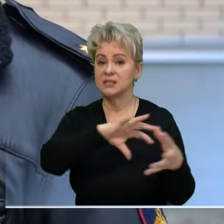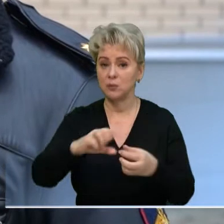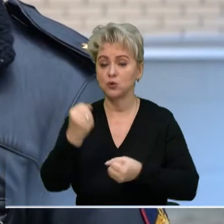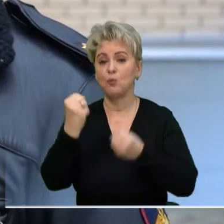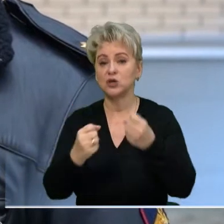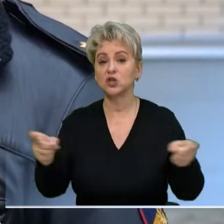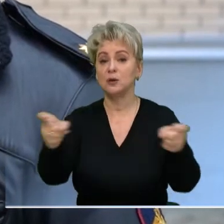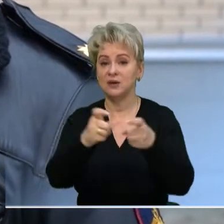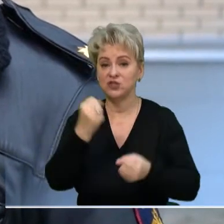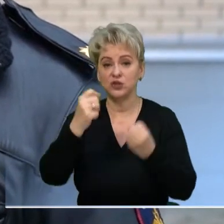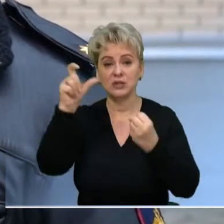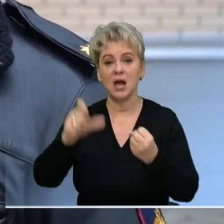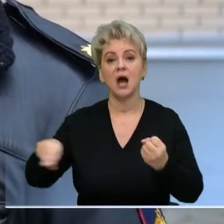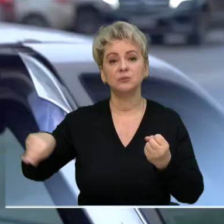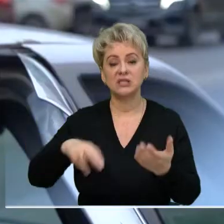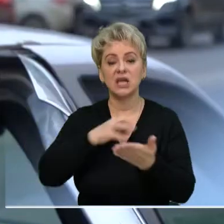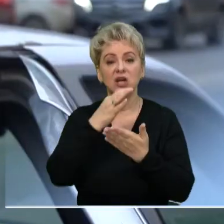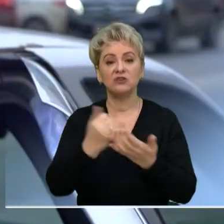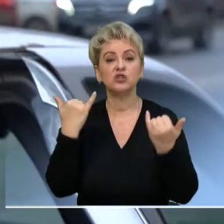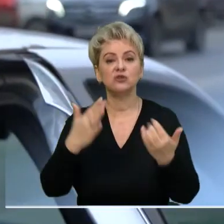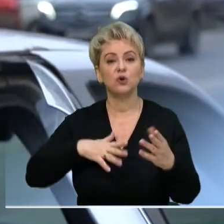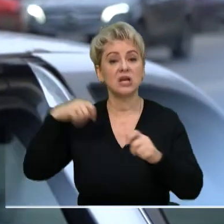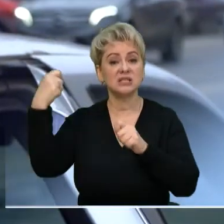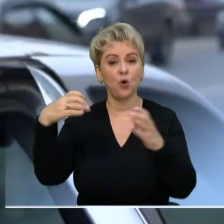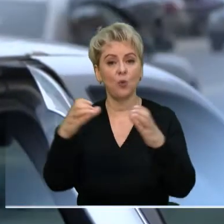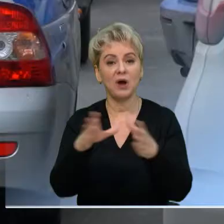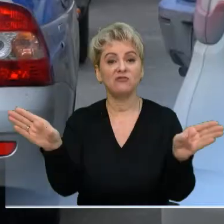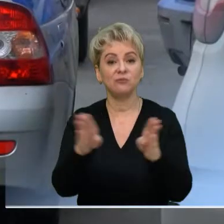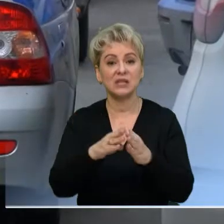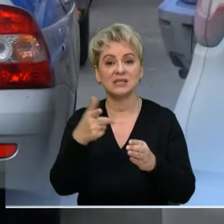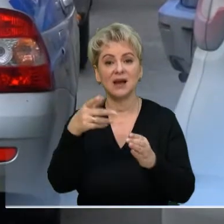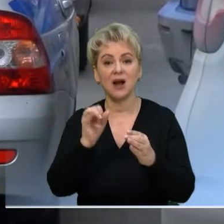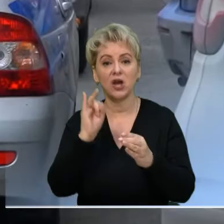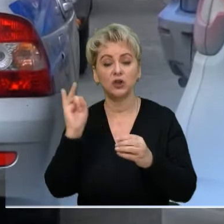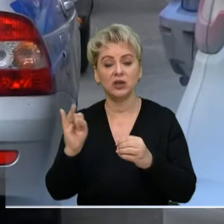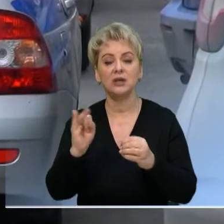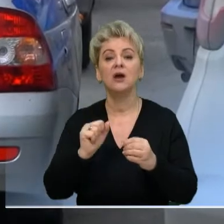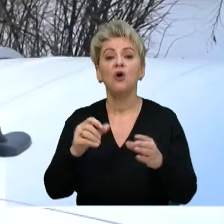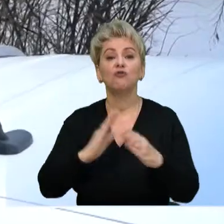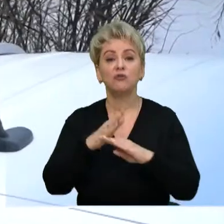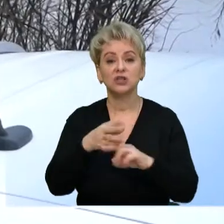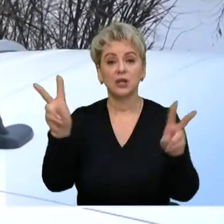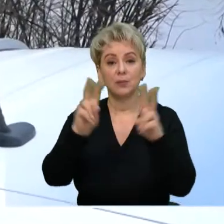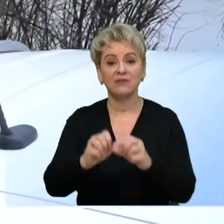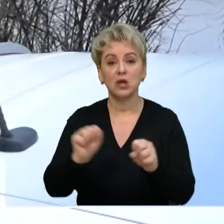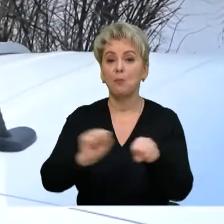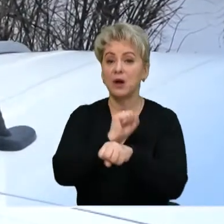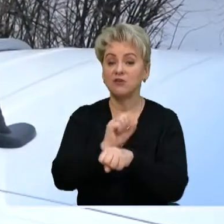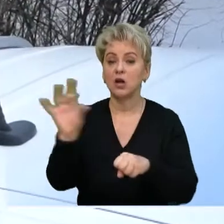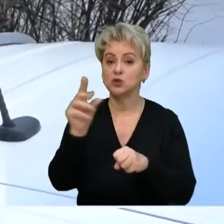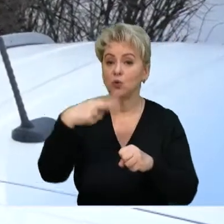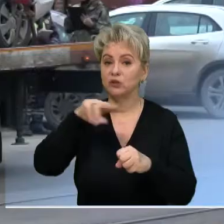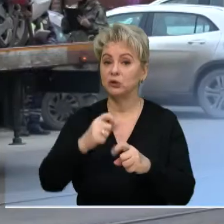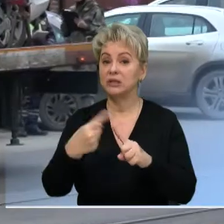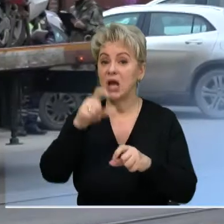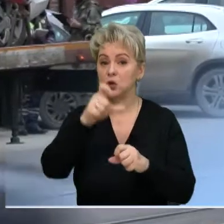средства и привлечения водителя к административной ответственности. Сегодня наша съемочная группа вместе с сотрудниками госавтоинспекции инспекции вышла в рейд по парковкам Ростова-на-Дону